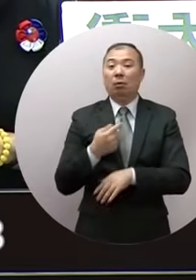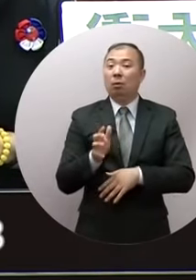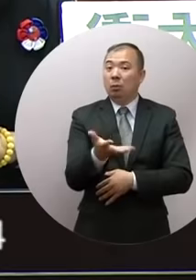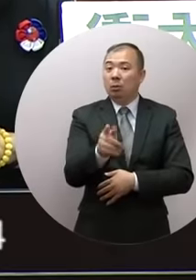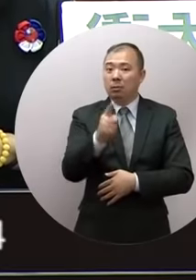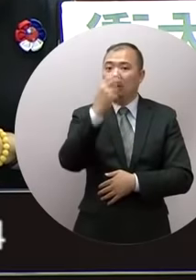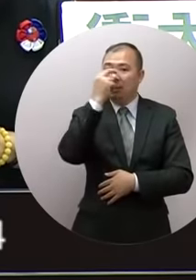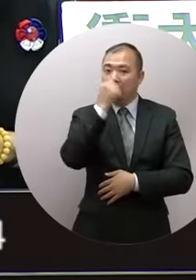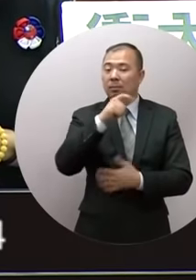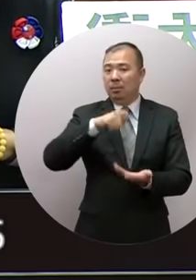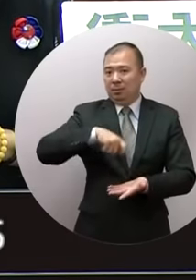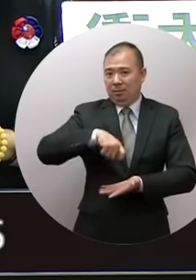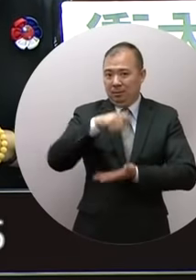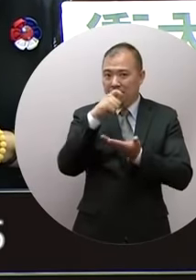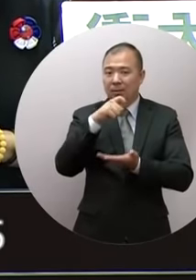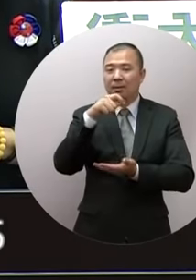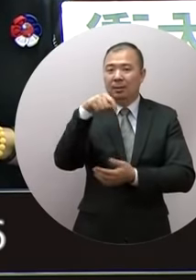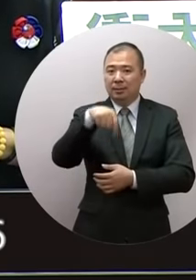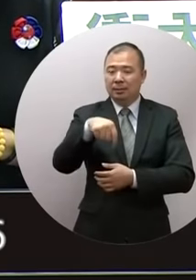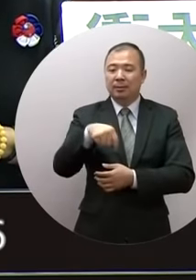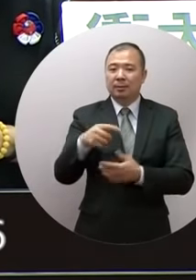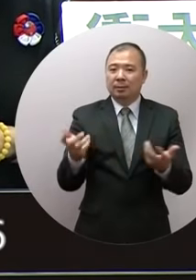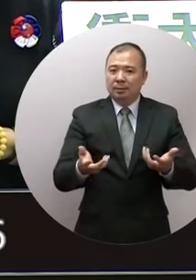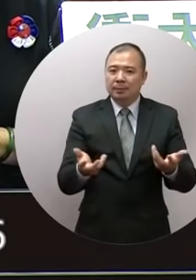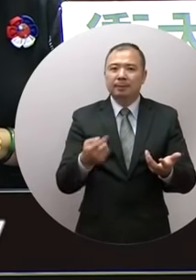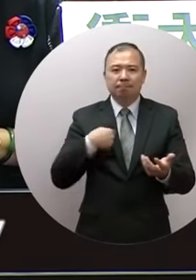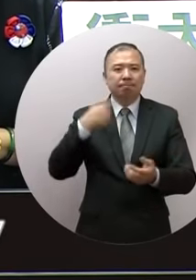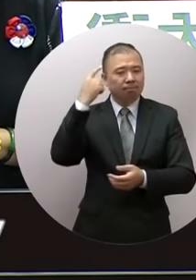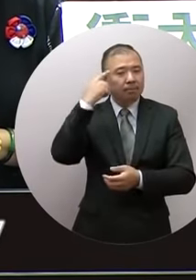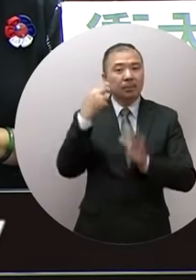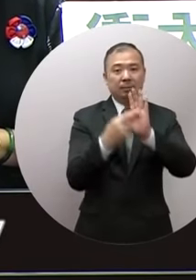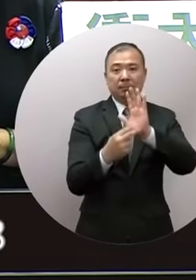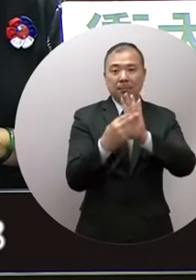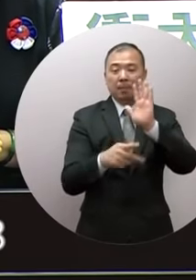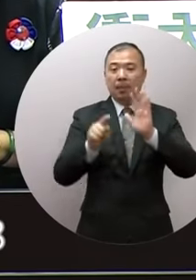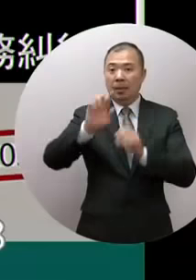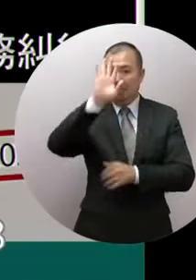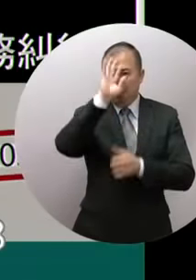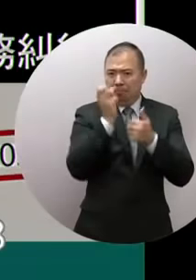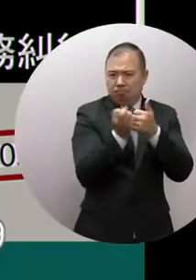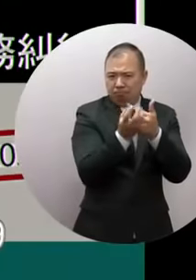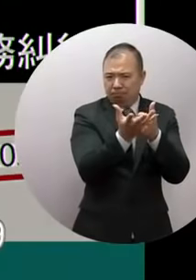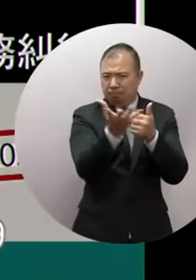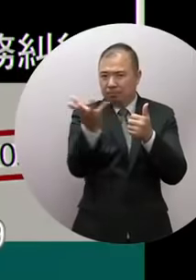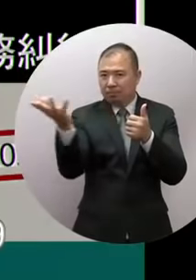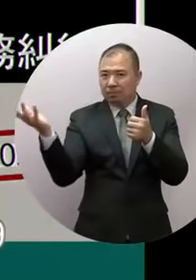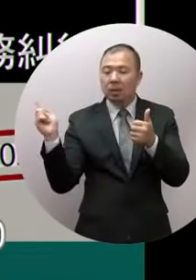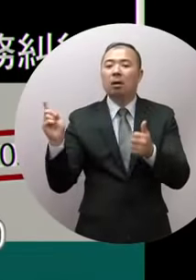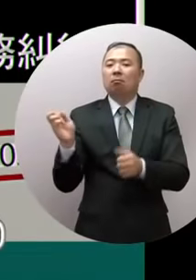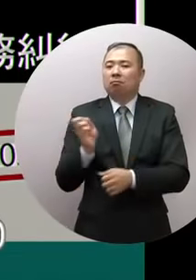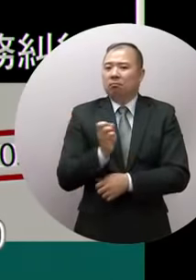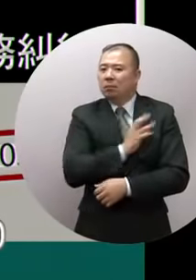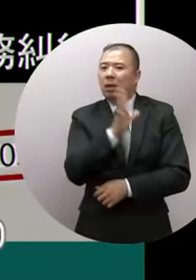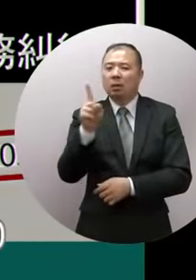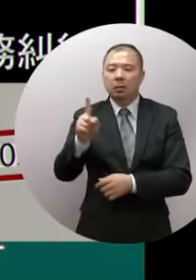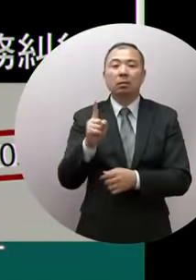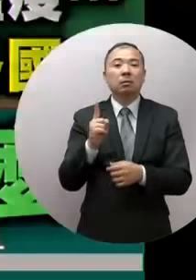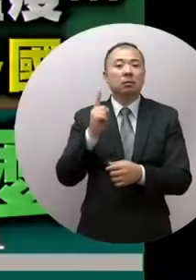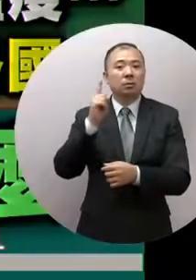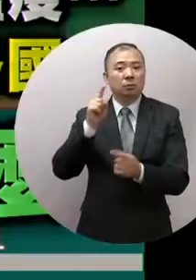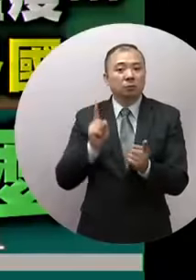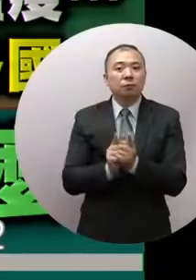跟院长来分享一段哈。其实我们疫情之后才是哈社安网真正考验的开